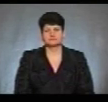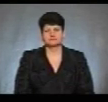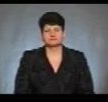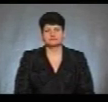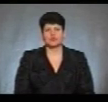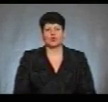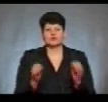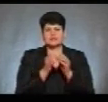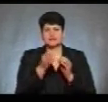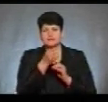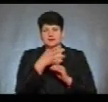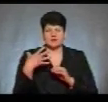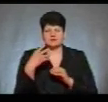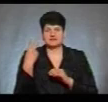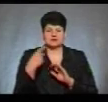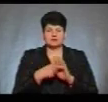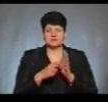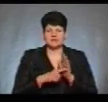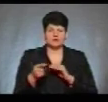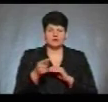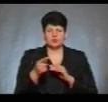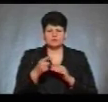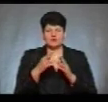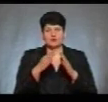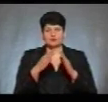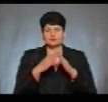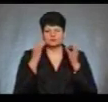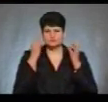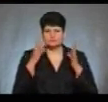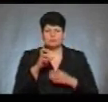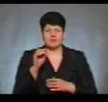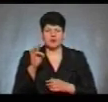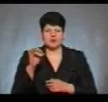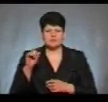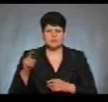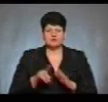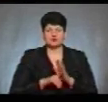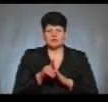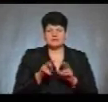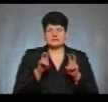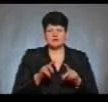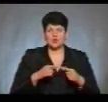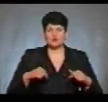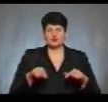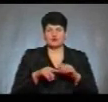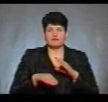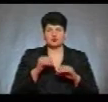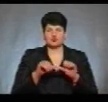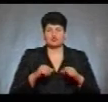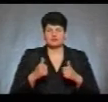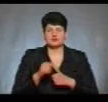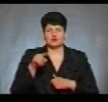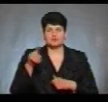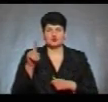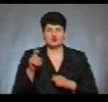О 10:15 в 20-му кабінеті Тернопільського палацу культури «Березіль» розпочалося засідання окружної виборчої комісії номер